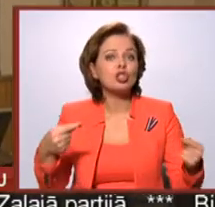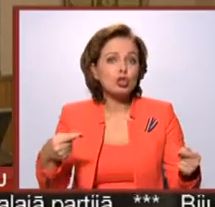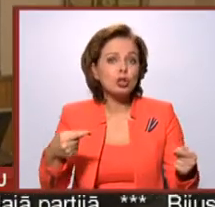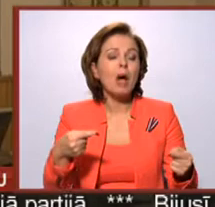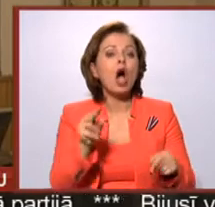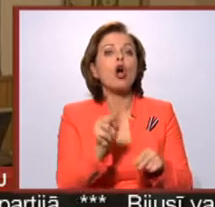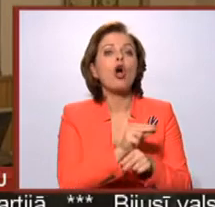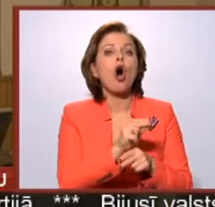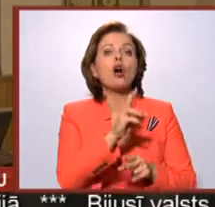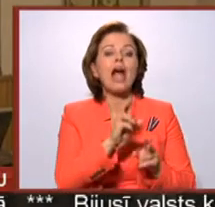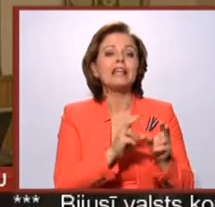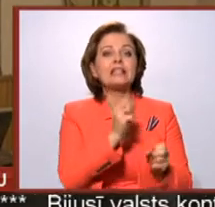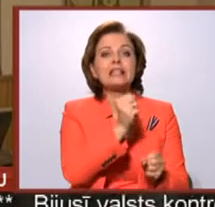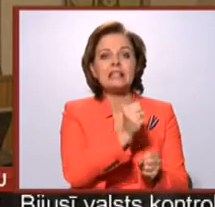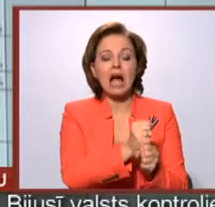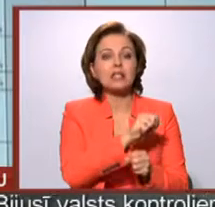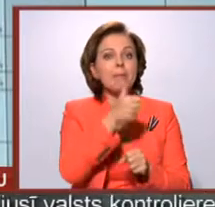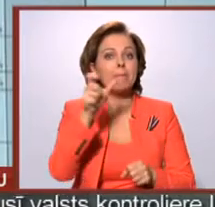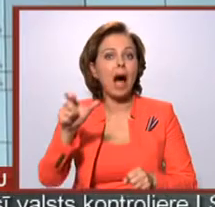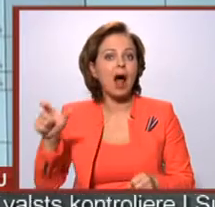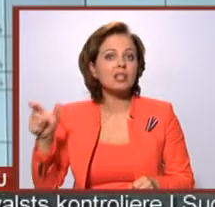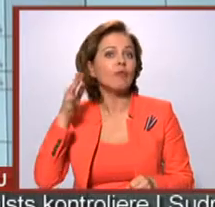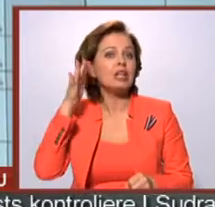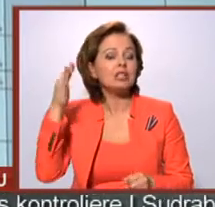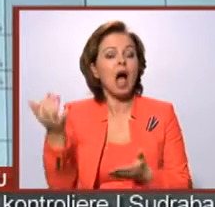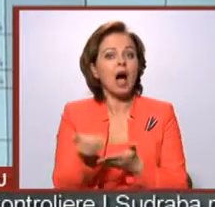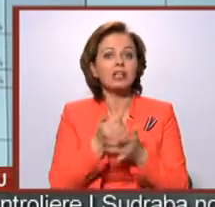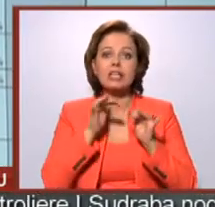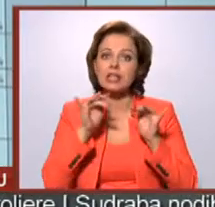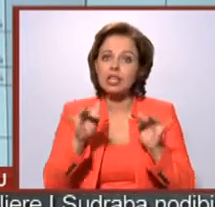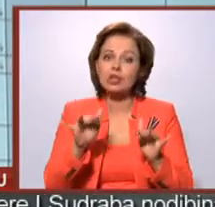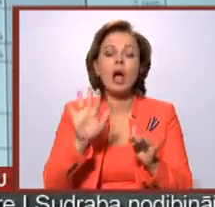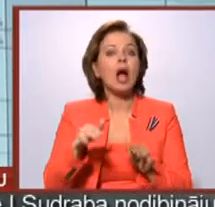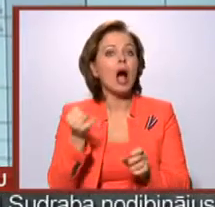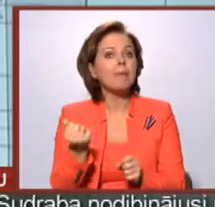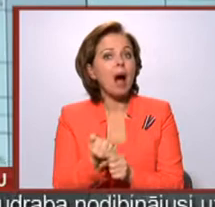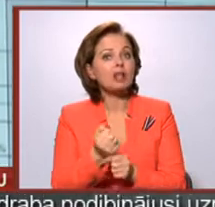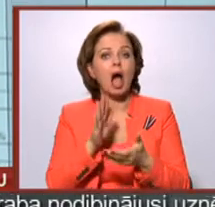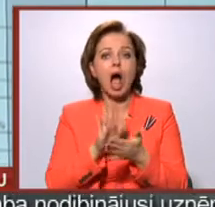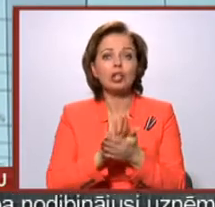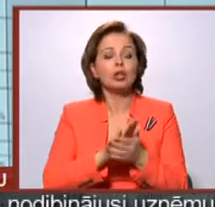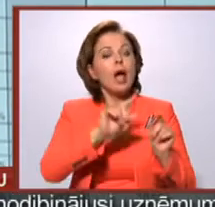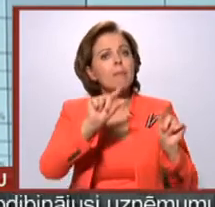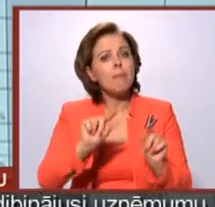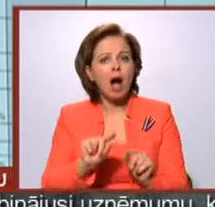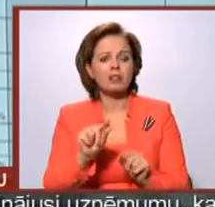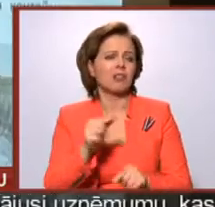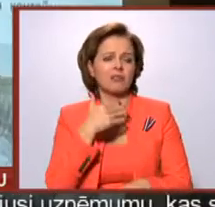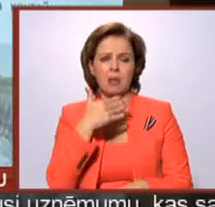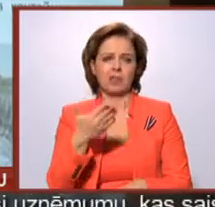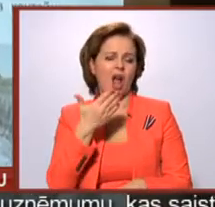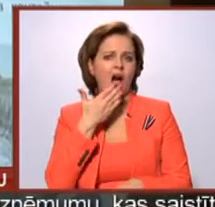koģenerācijas stacijas projekta pārstāvji, šajā iecerē ir atrasts risinājums, kā pārstrādāt atkritumus un mazināt to nepatīkamo